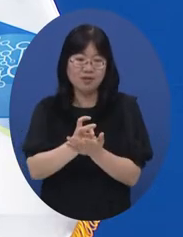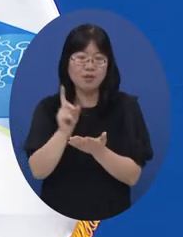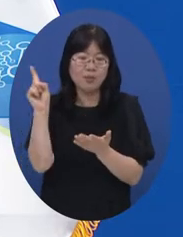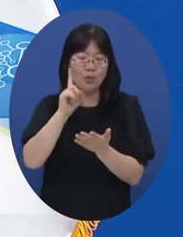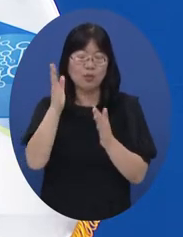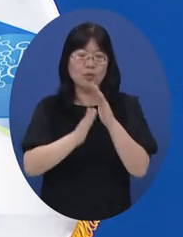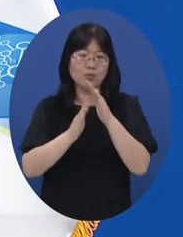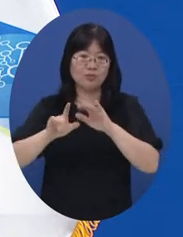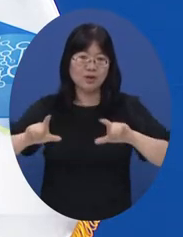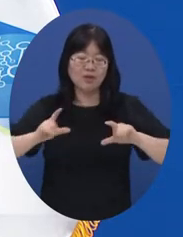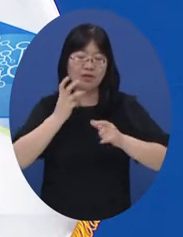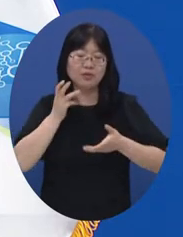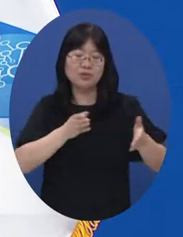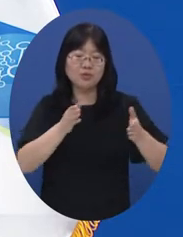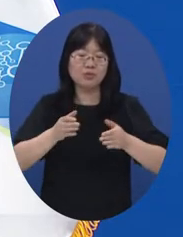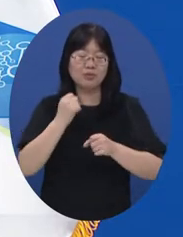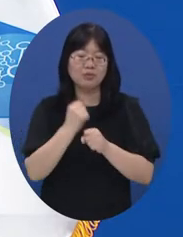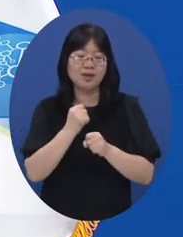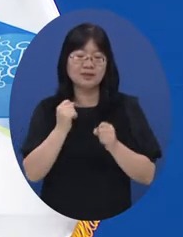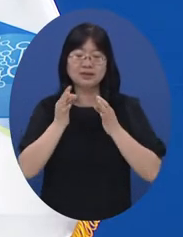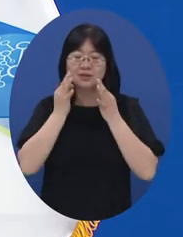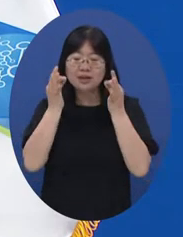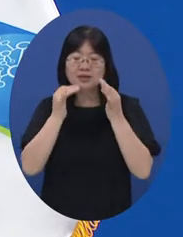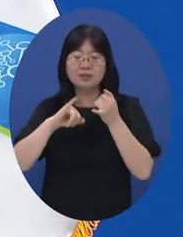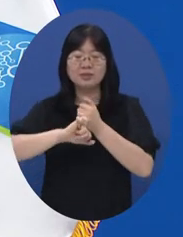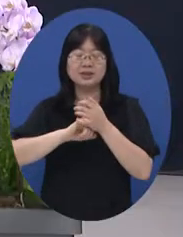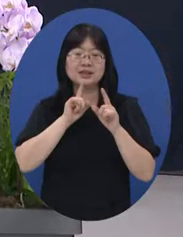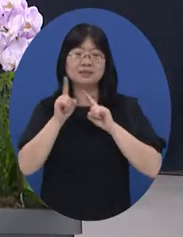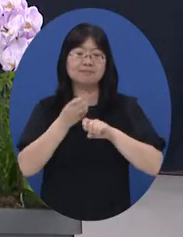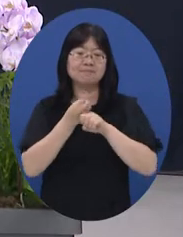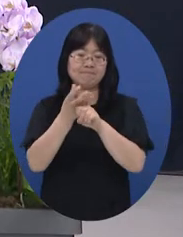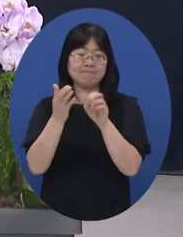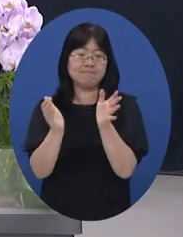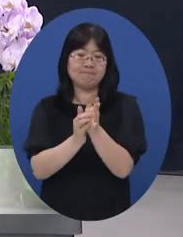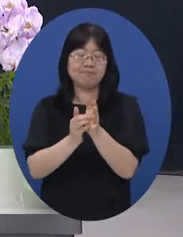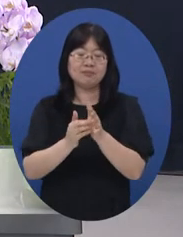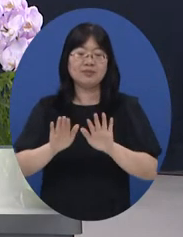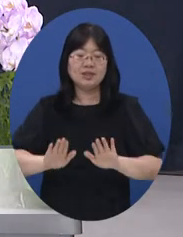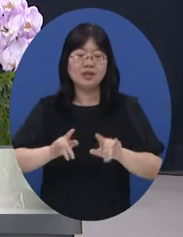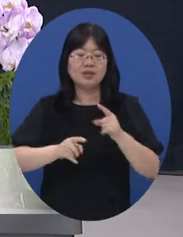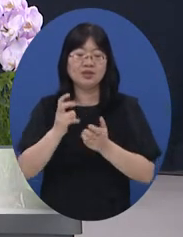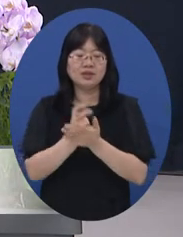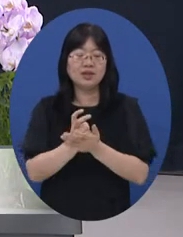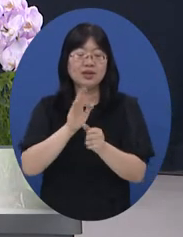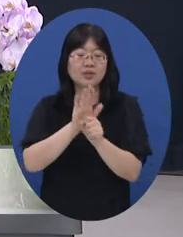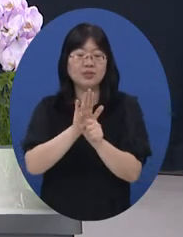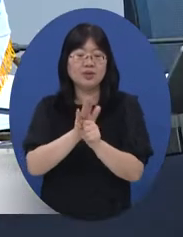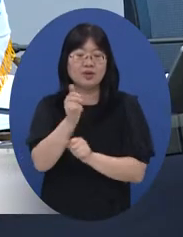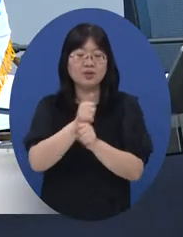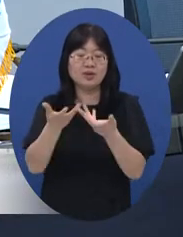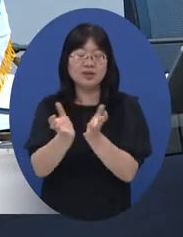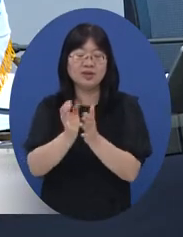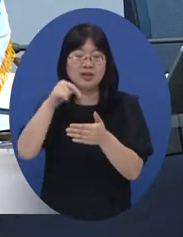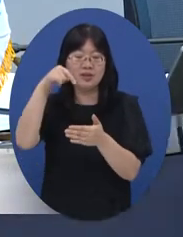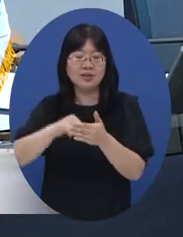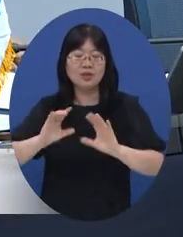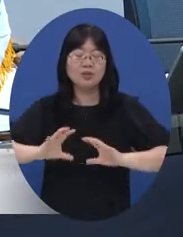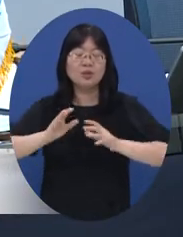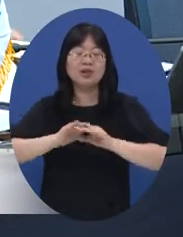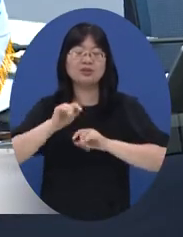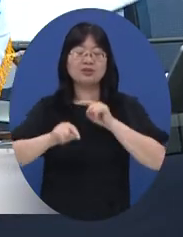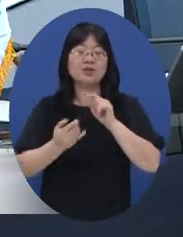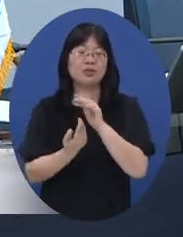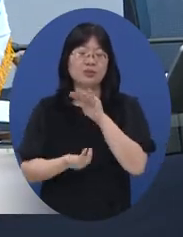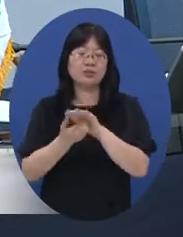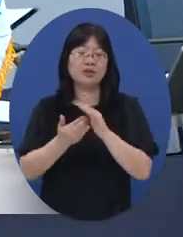공평한 경계를 만드는 데 최선을 다하겠다 말씀드리면서 이날 정책 협력 위원회에서는 자치 붕권 국가 실현을 1